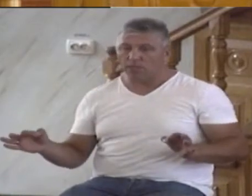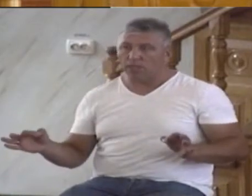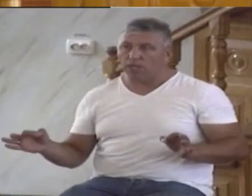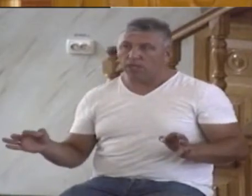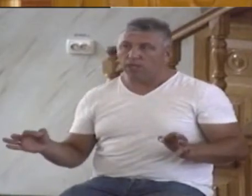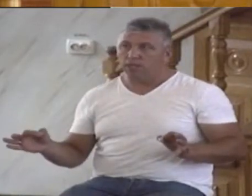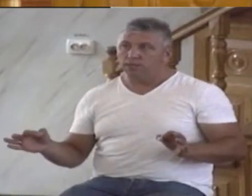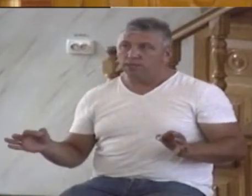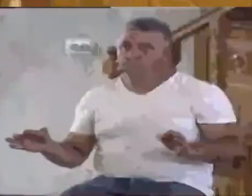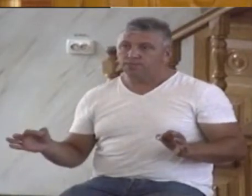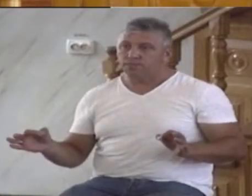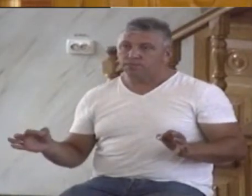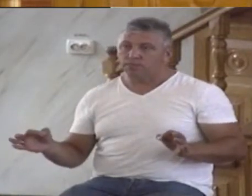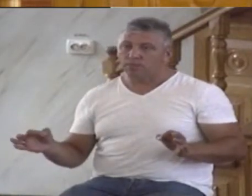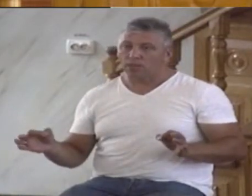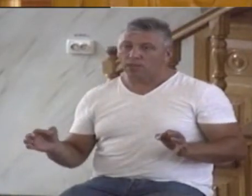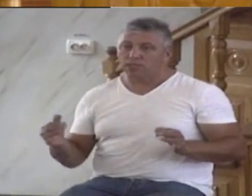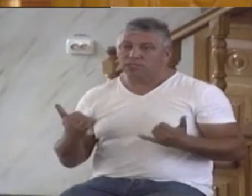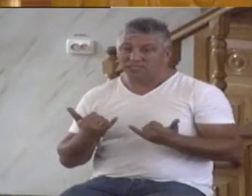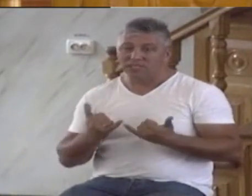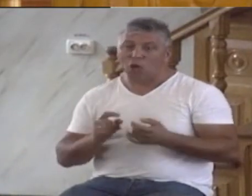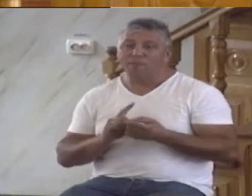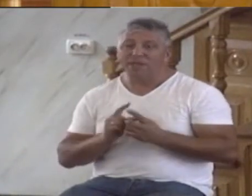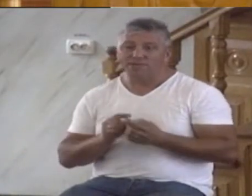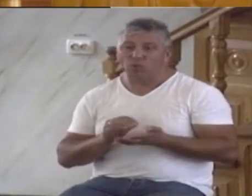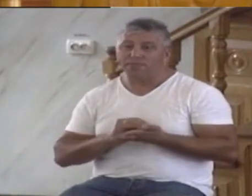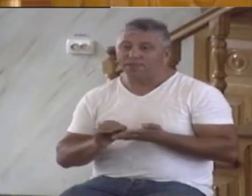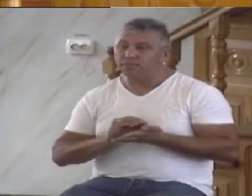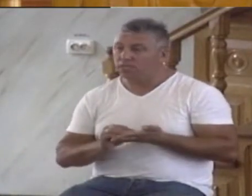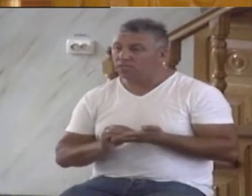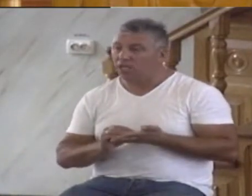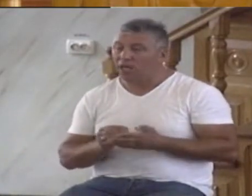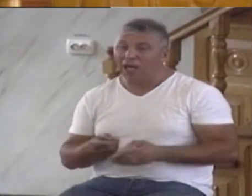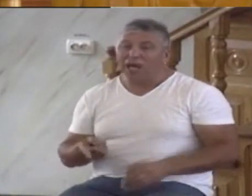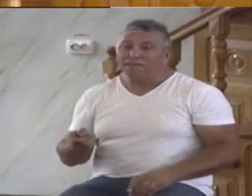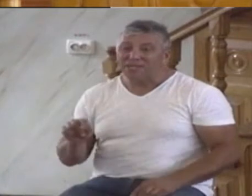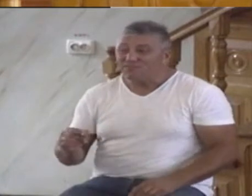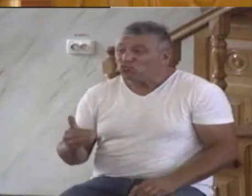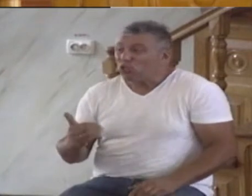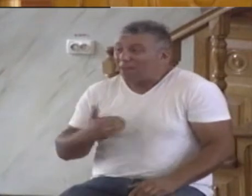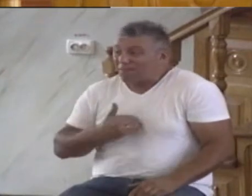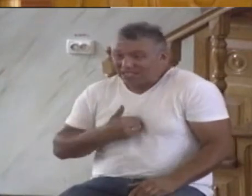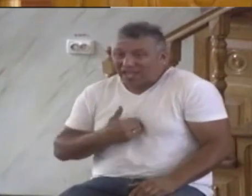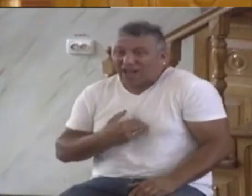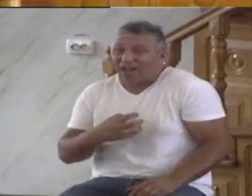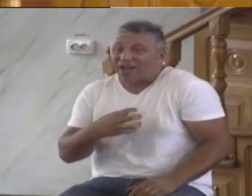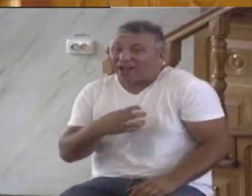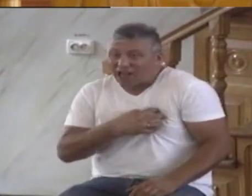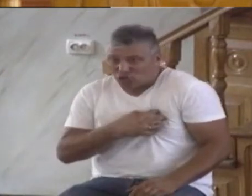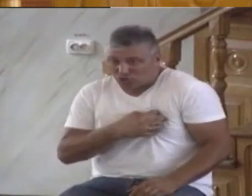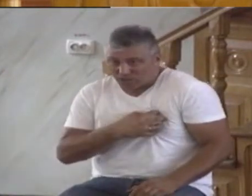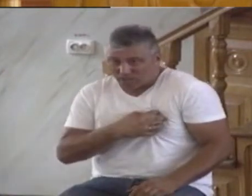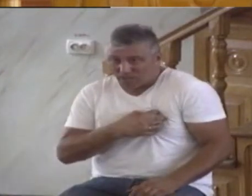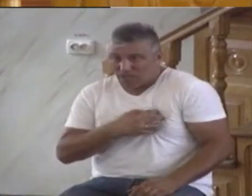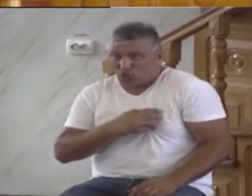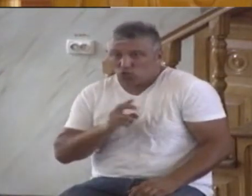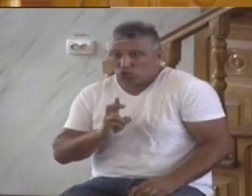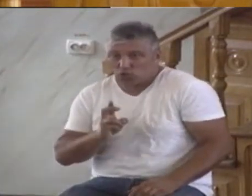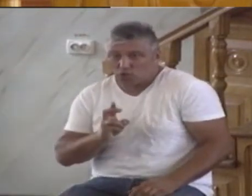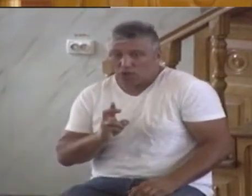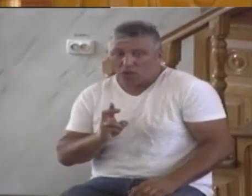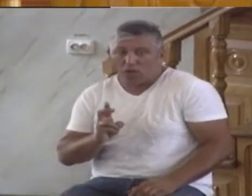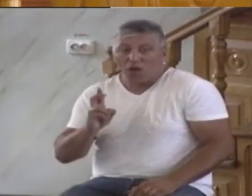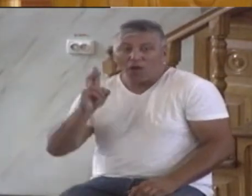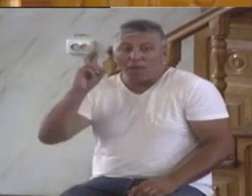В современном переводе этот текст звучит так: «Потому что мне кажется, что Бог